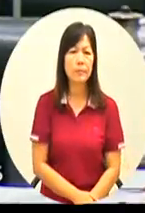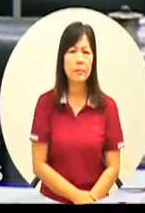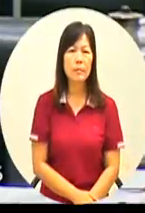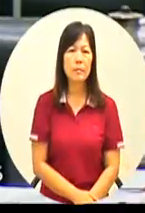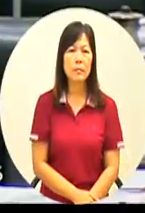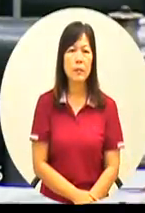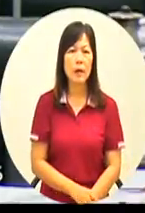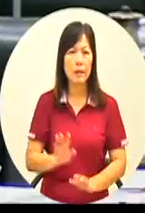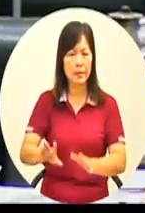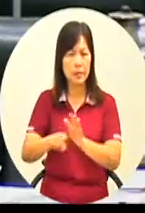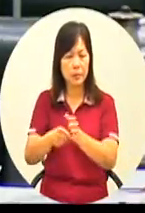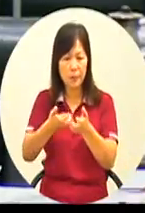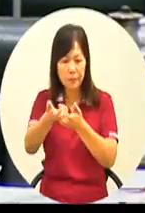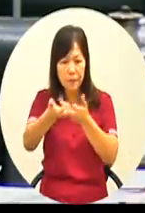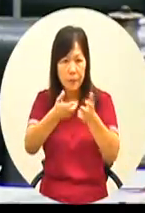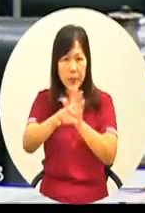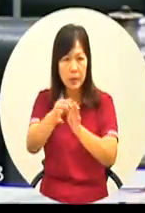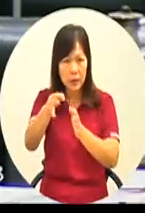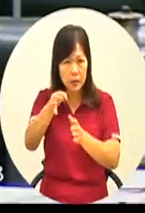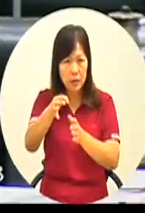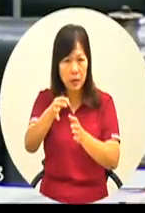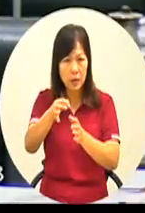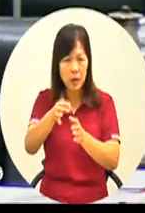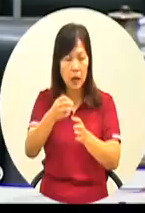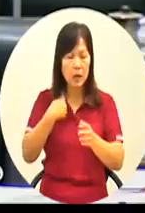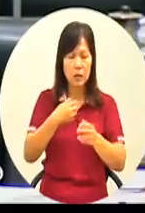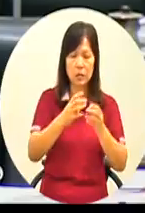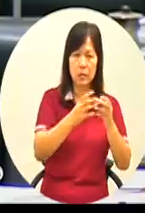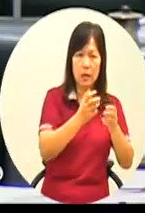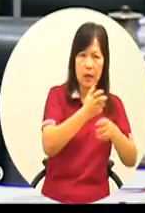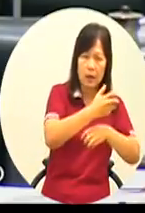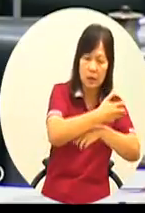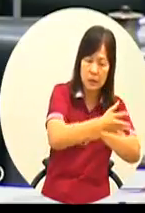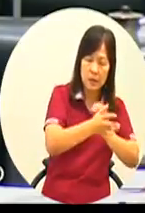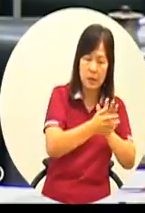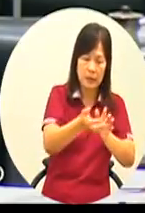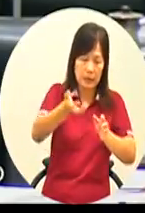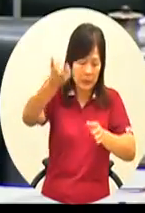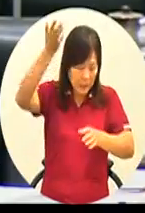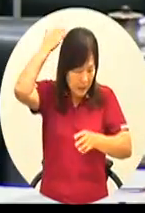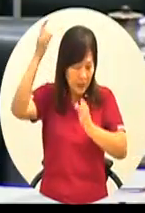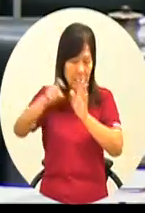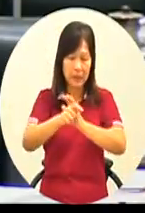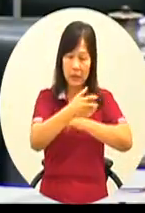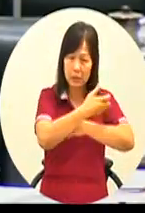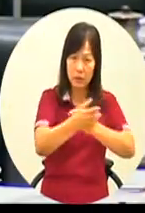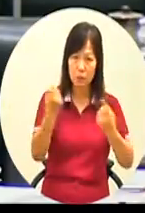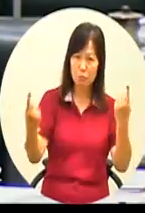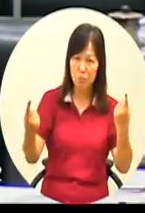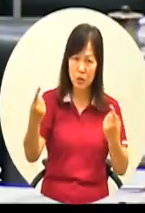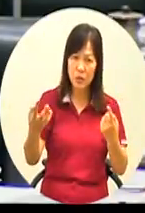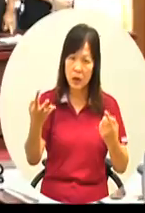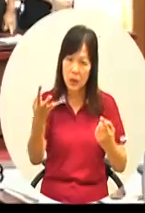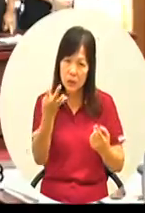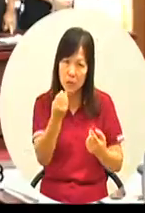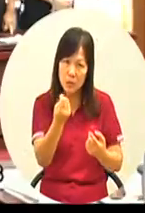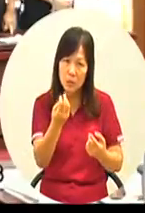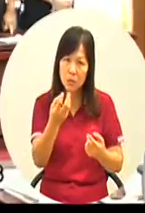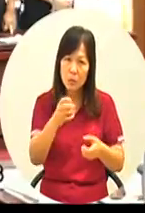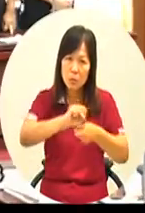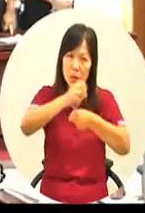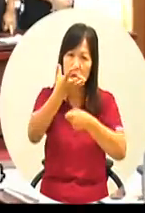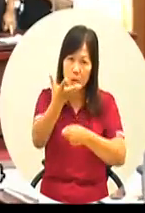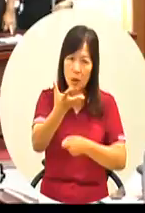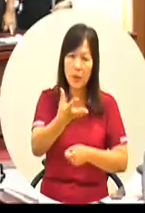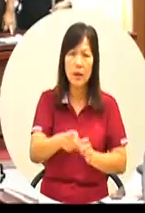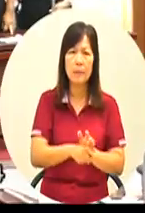你们手上分配到的基础建设经费是比如说美浓区是比美浓镇更多吗？有没有？请